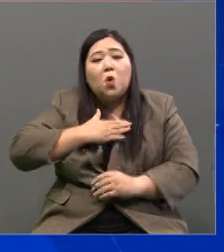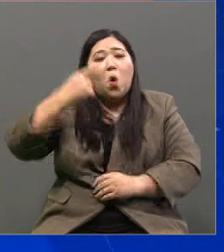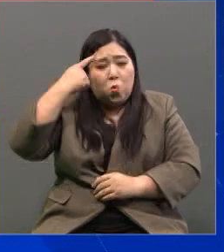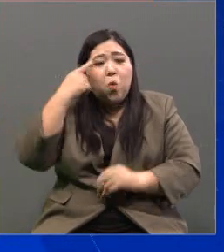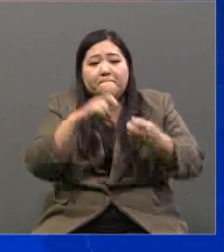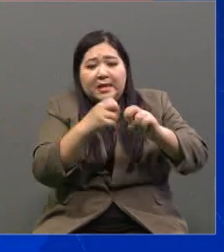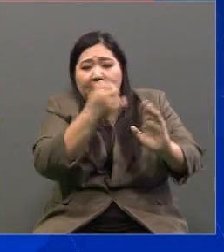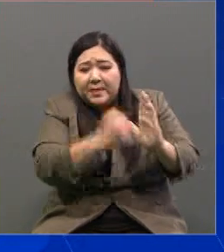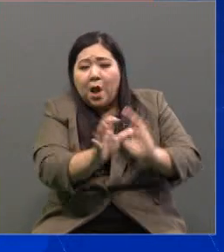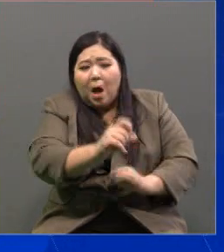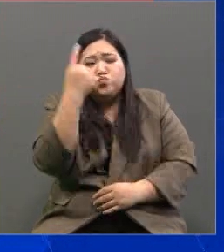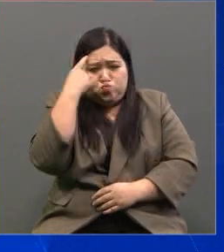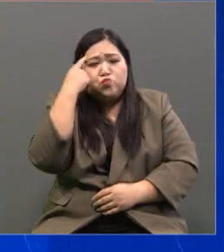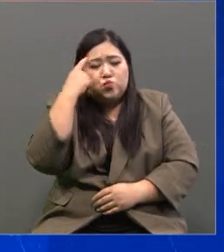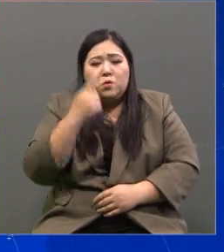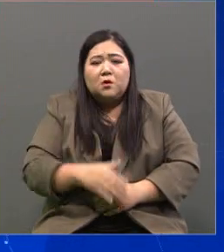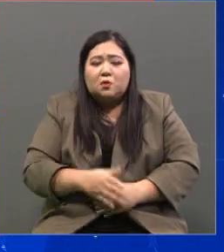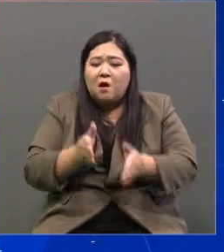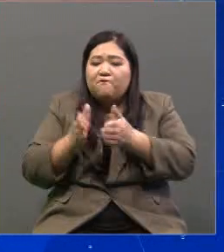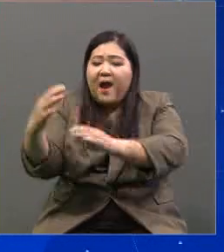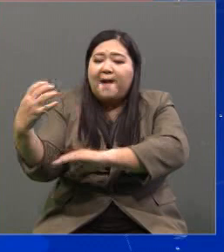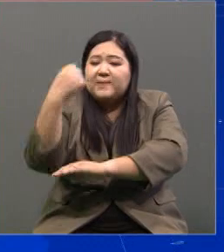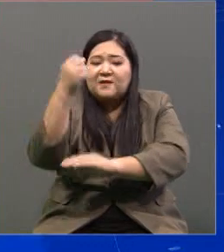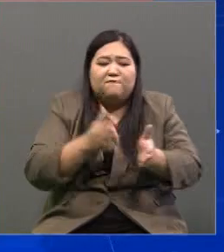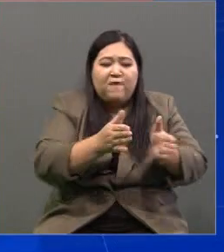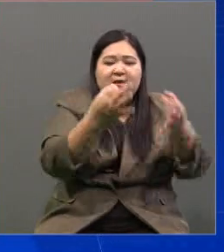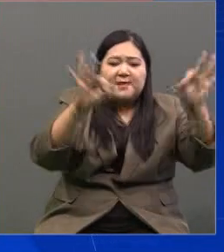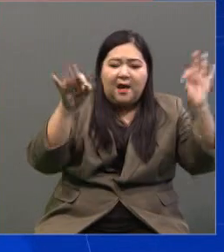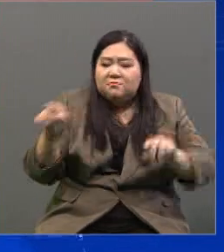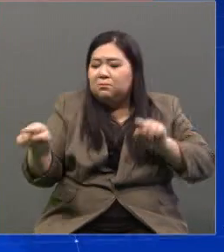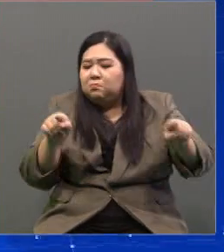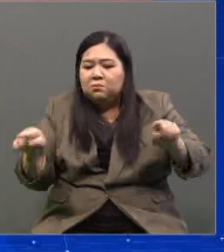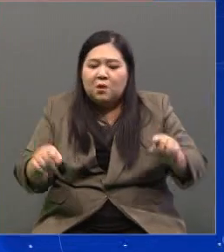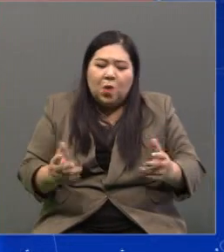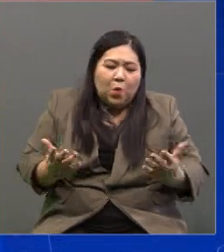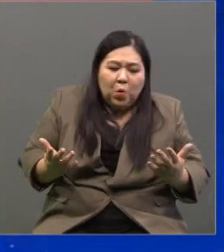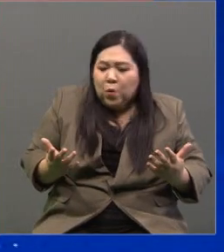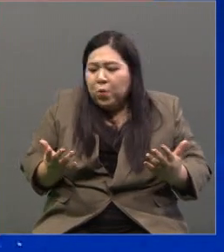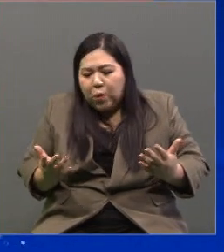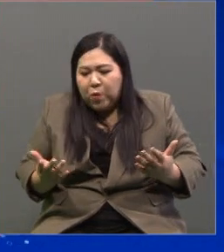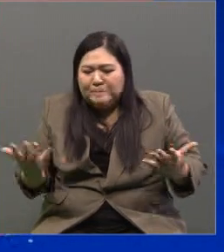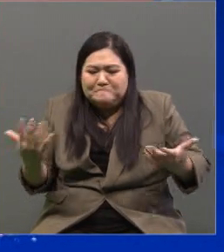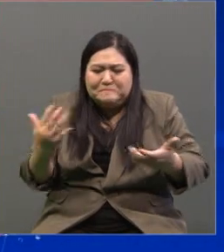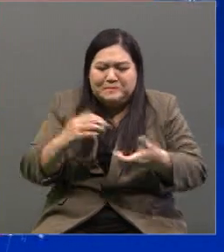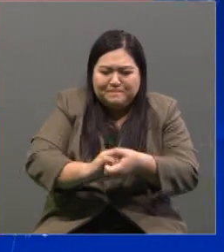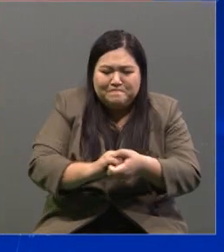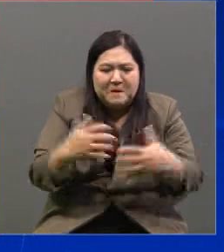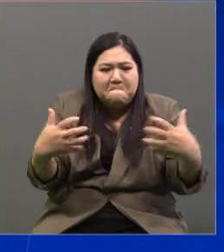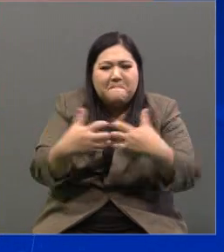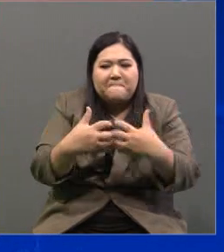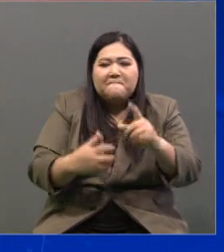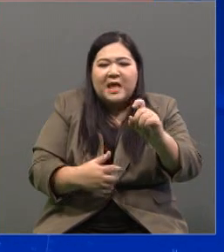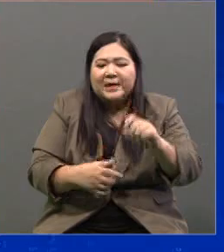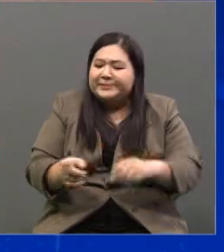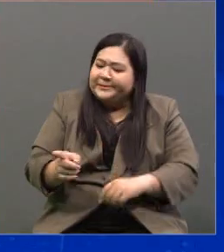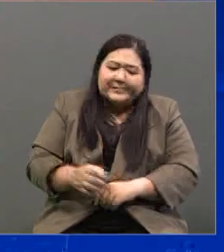าความขัดแย้งระหว่างฝ่ายอำนาจนิยมกับฝ่ายเสรีนิยมที่หาจุดลงตัวร่วมกันไม่ได้ก็กลายเป็นอุปสรรคต่อ